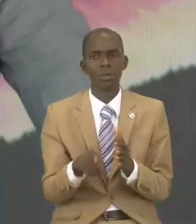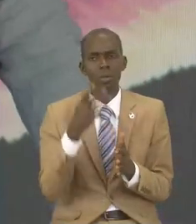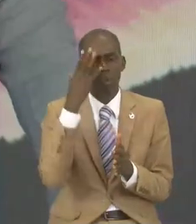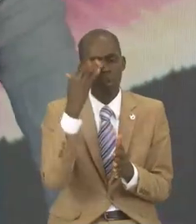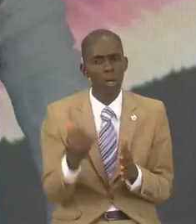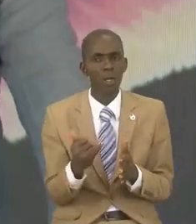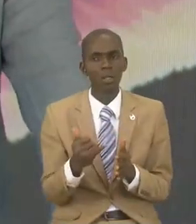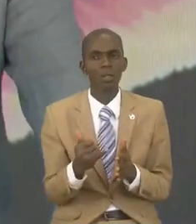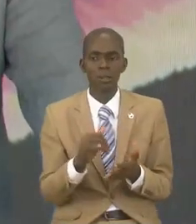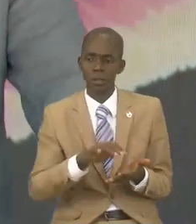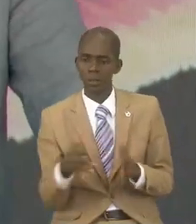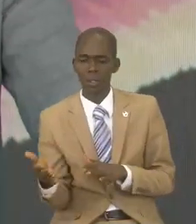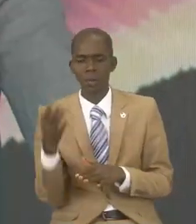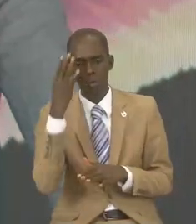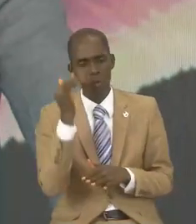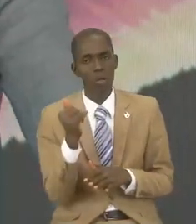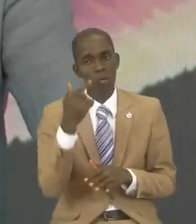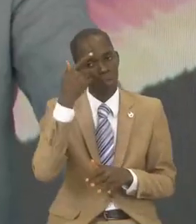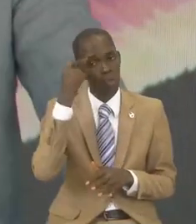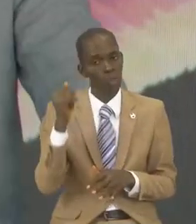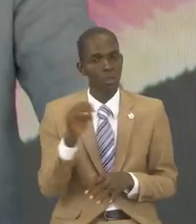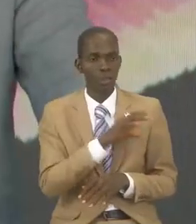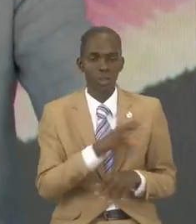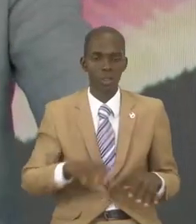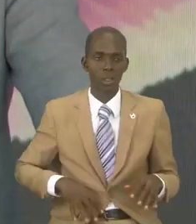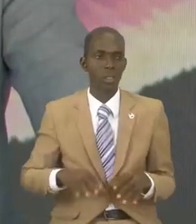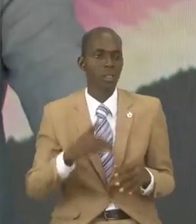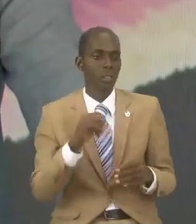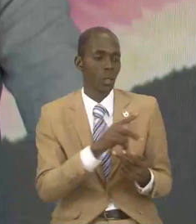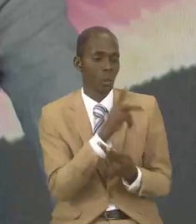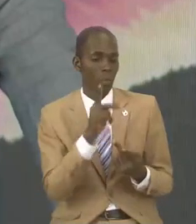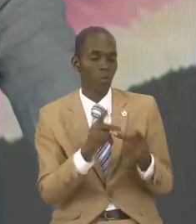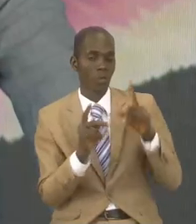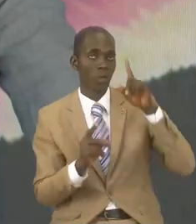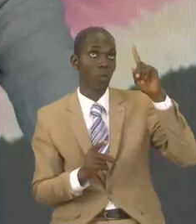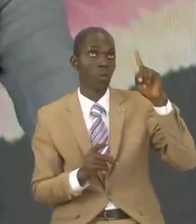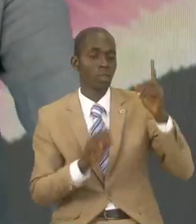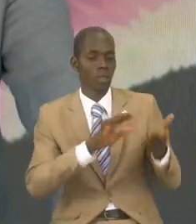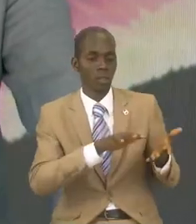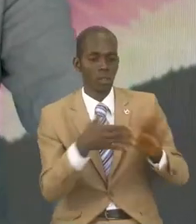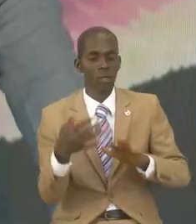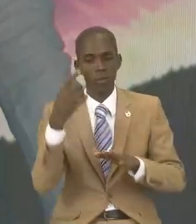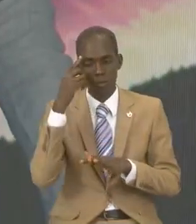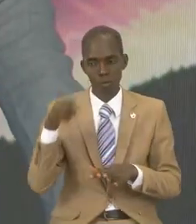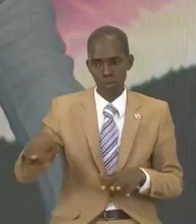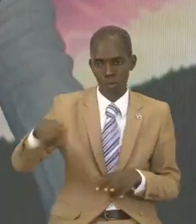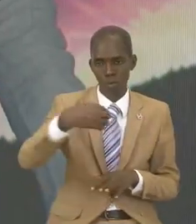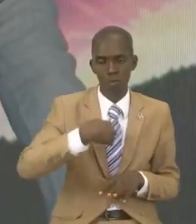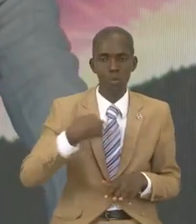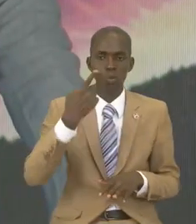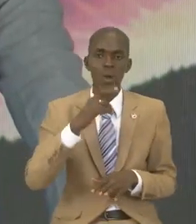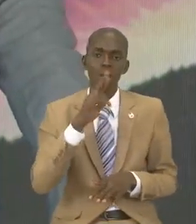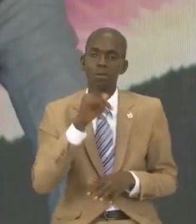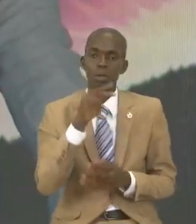Le parfait a été crucifié pour les imparfaits. Le juste a été crucifié pour